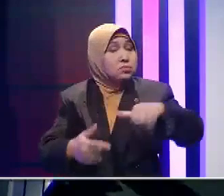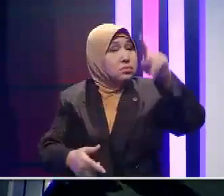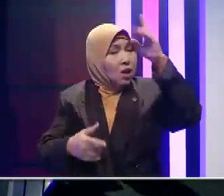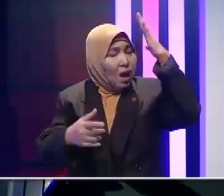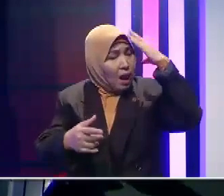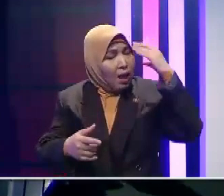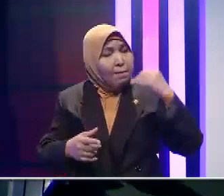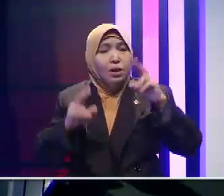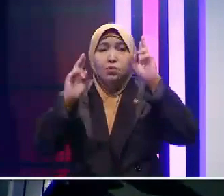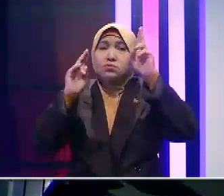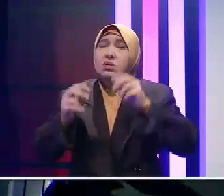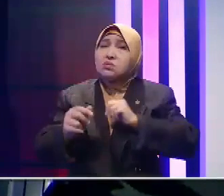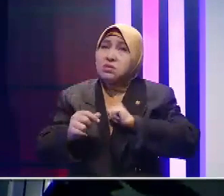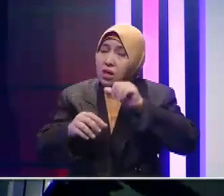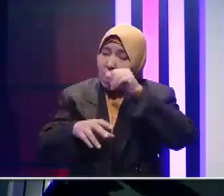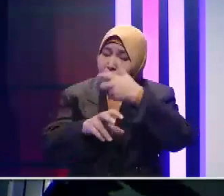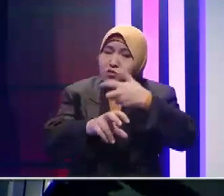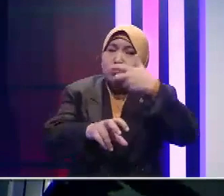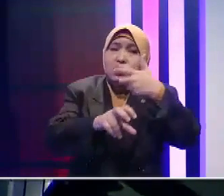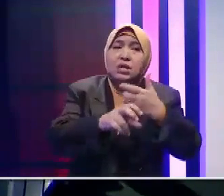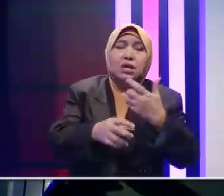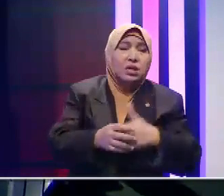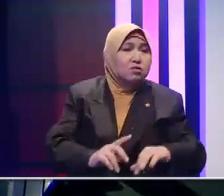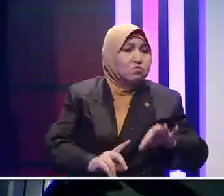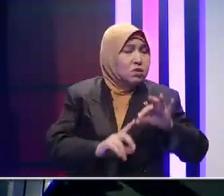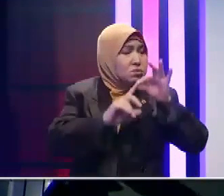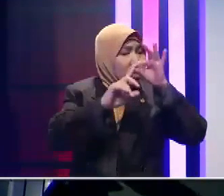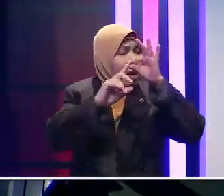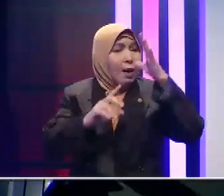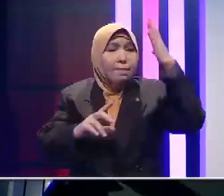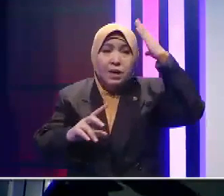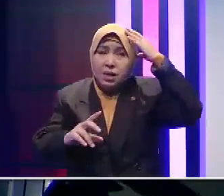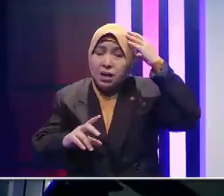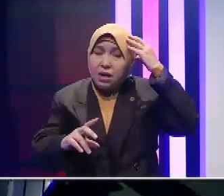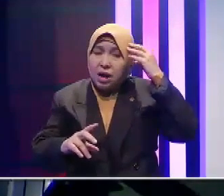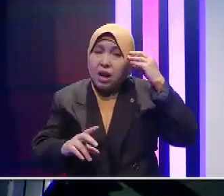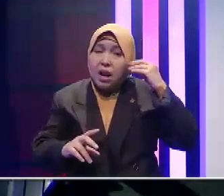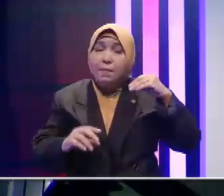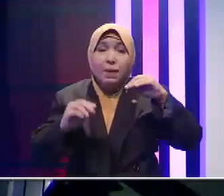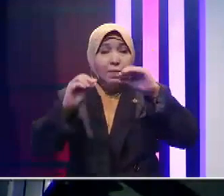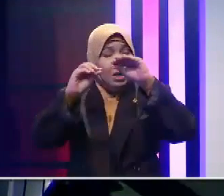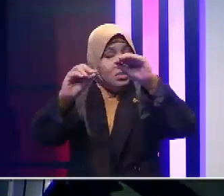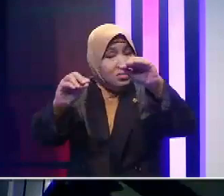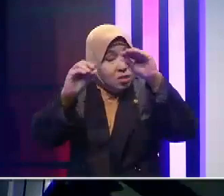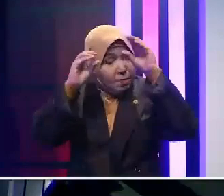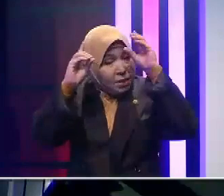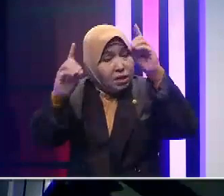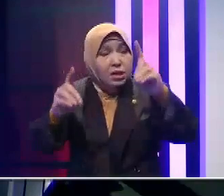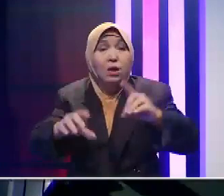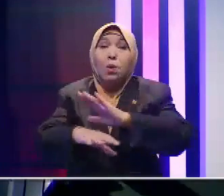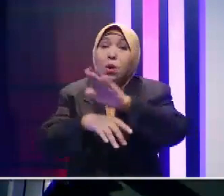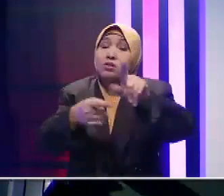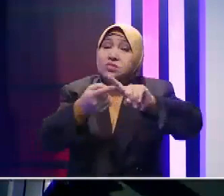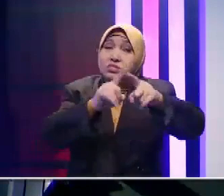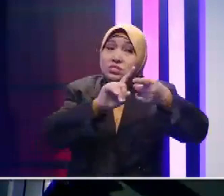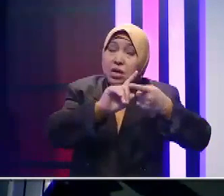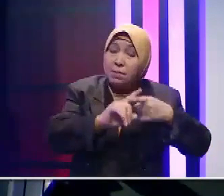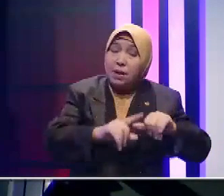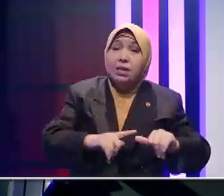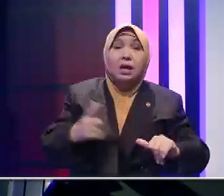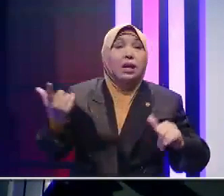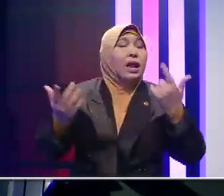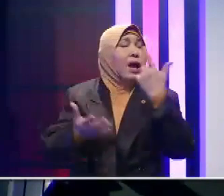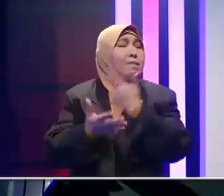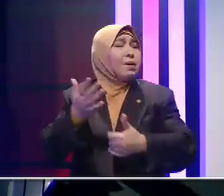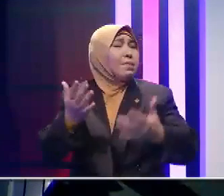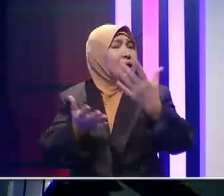sendiri dalam kesusahan-kesusahan ini, terutamanya dalam pengalaman mengajar ataupun mendidik para sahabat, mu'alaf yang lain, apa pengalaman